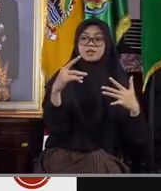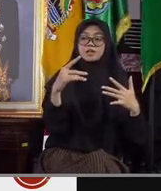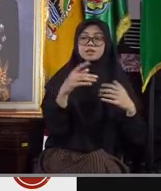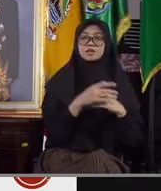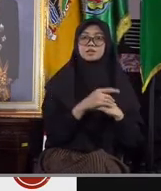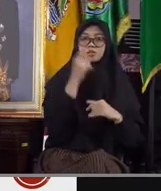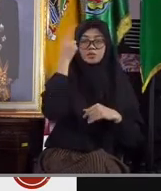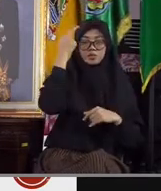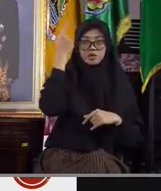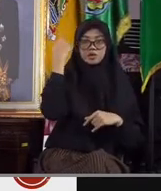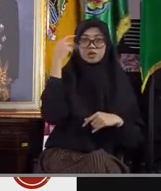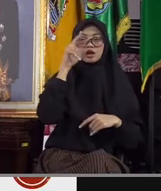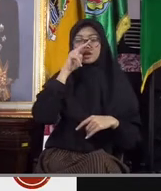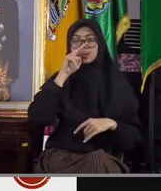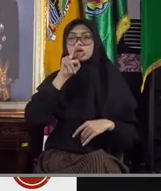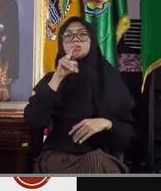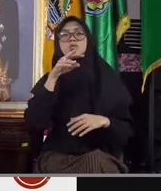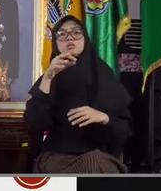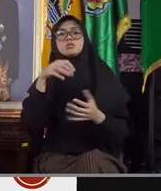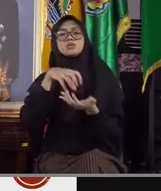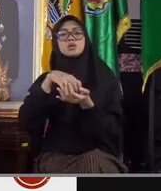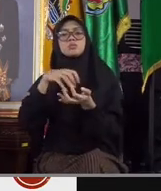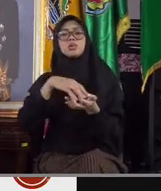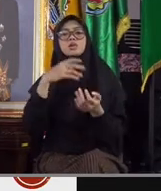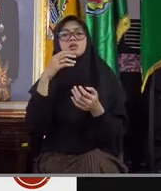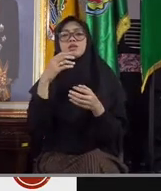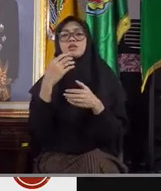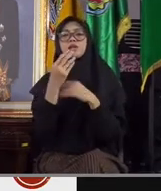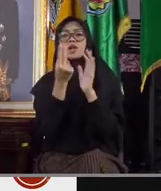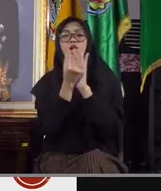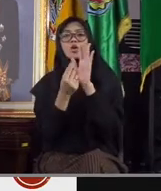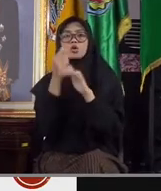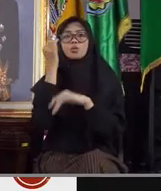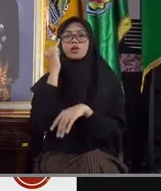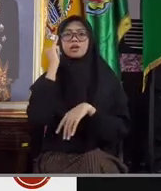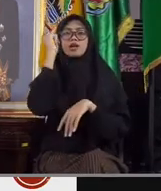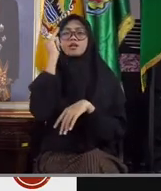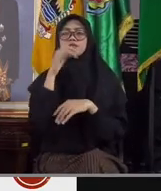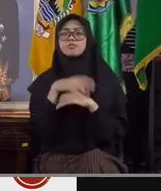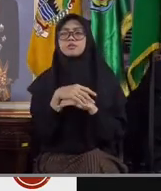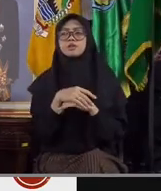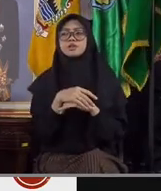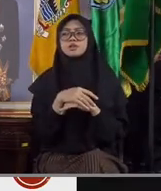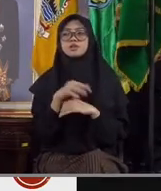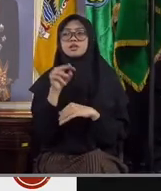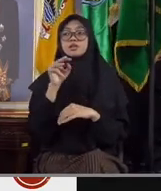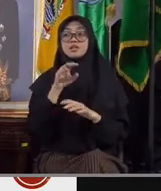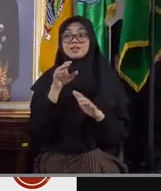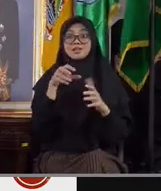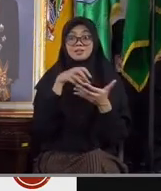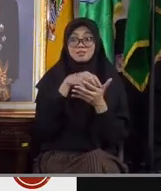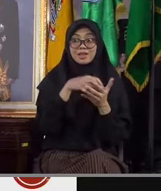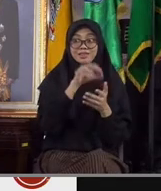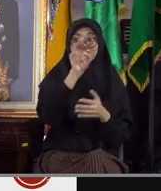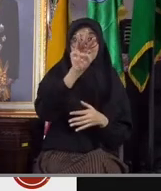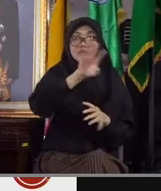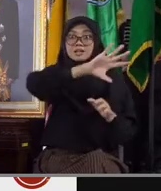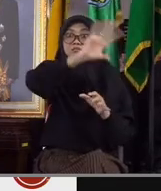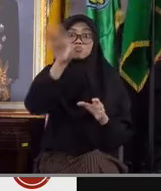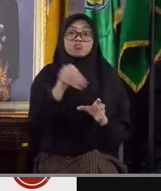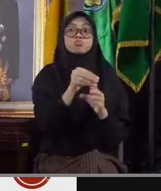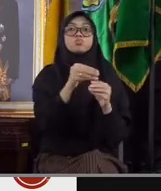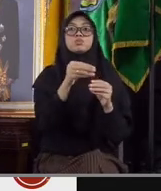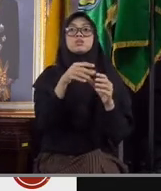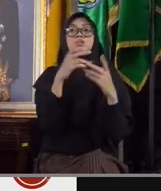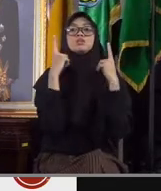saat penilaian kota ekonomi kreatif, hanya sebanyak 3 itu dari Jawa Tengah. Jadi yang lain itu tersebar, ada